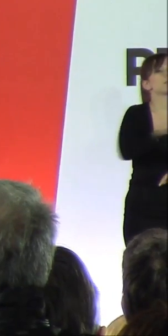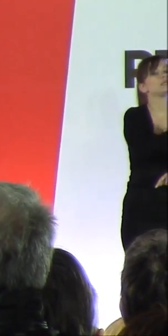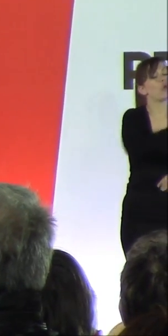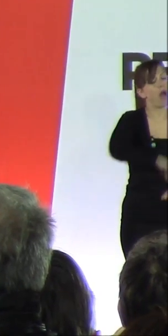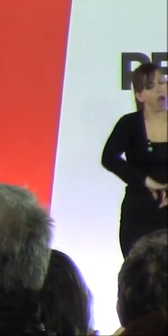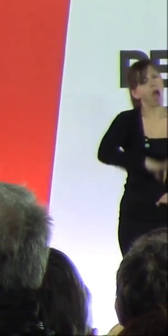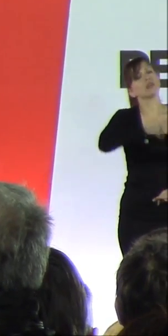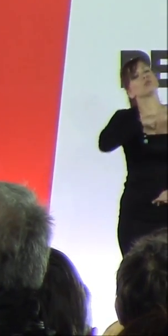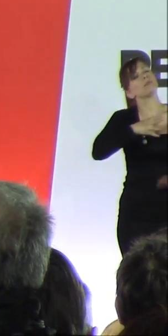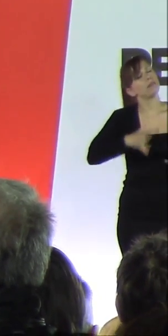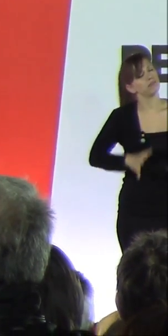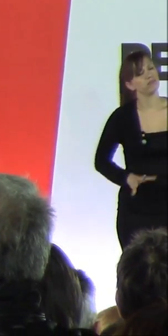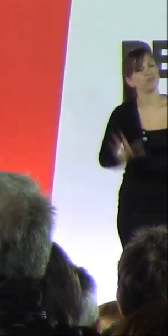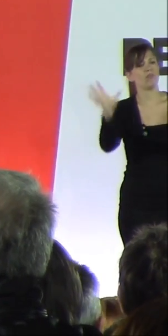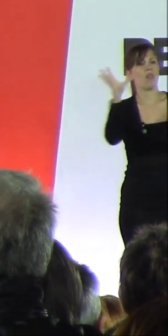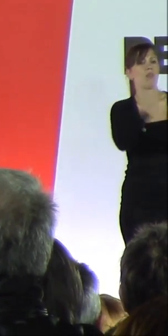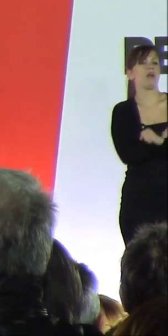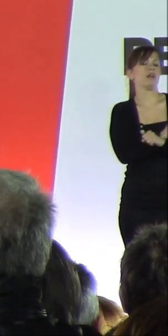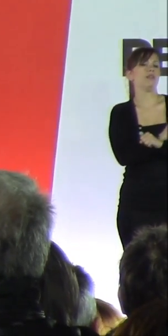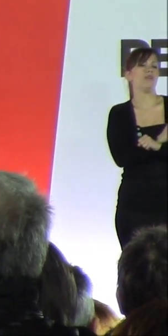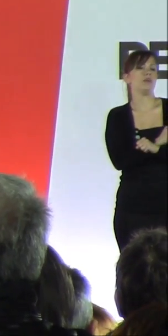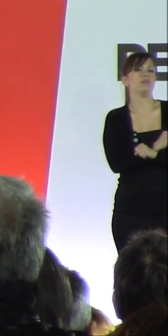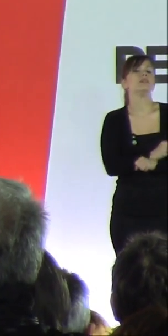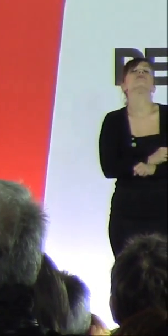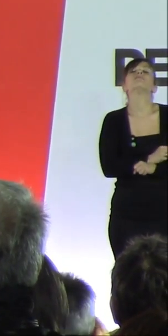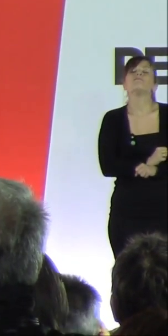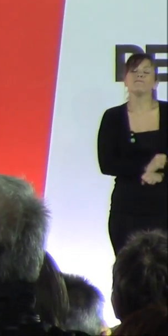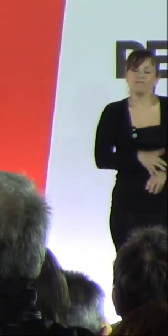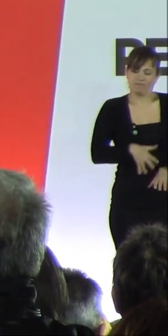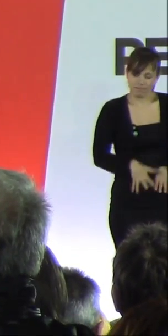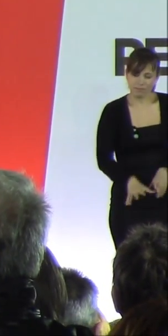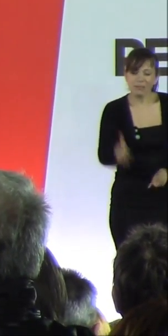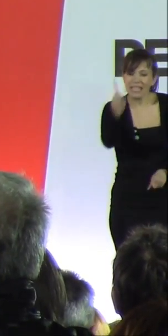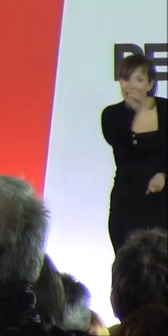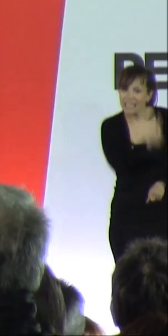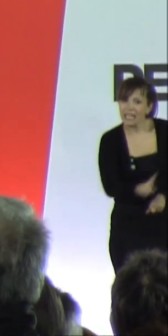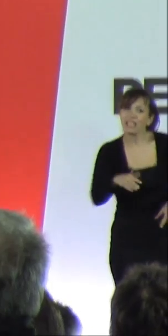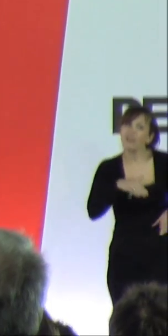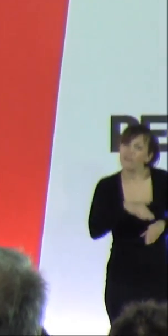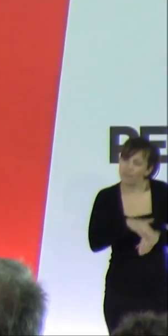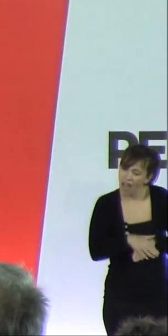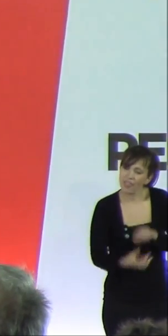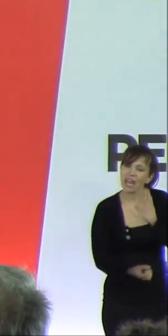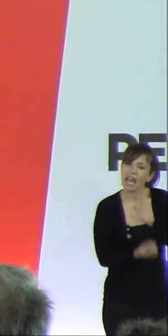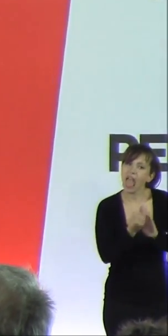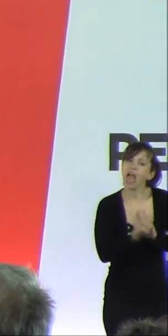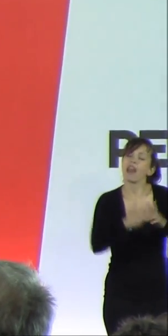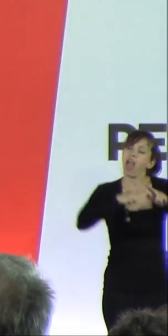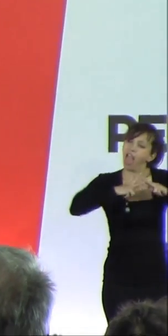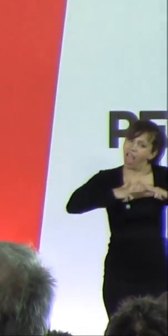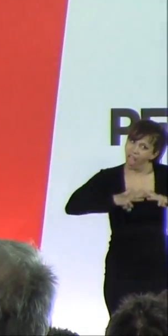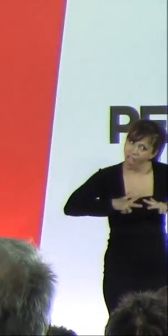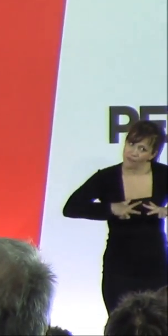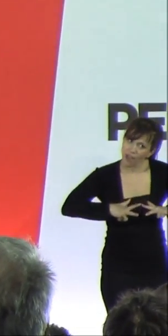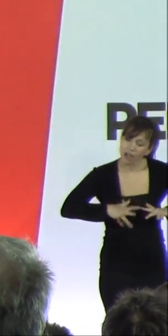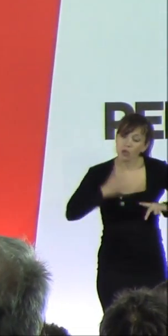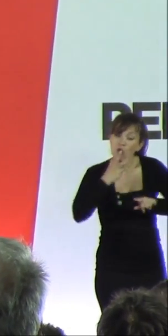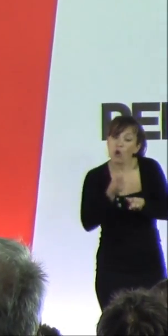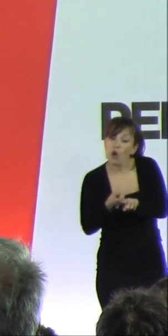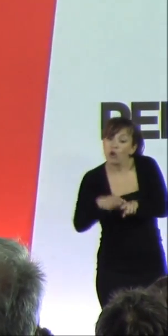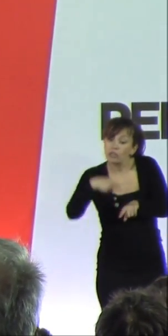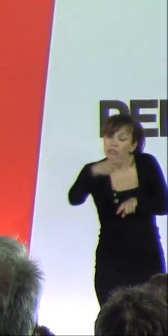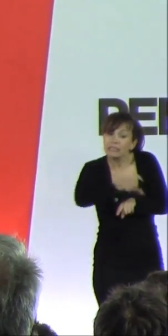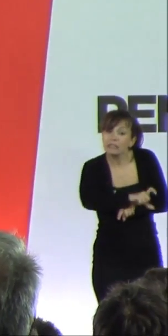θα νικήσουμε. Θα είναι ευχάριστα τα μαντάτα το βράδυ της Κυριακής. Γιατί μας περιμένει μια σκληρή